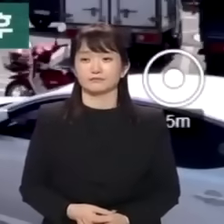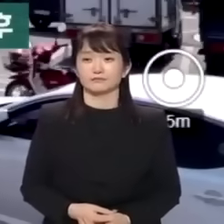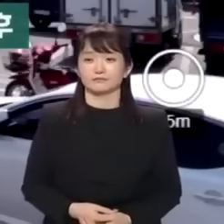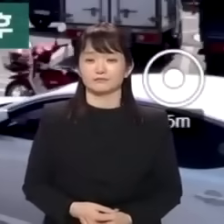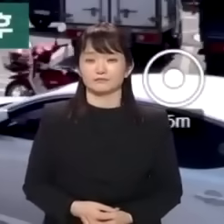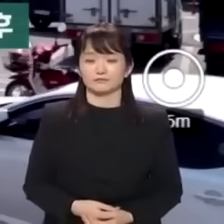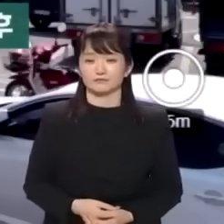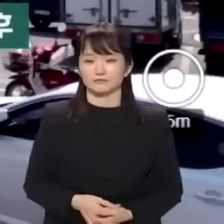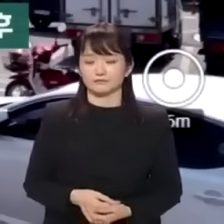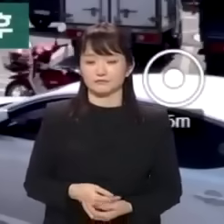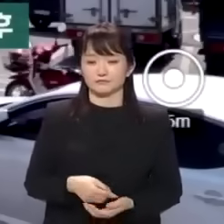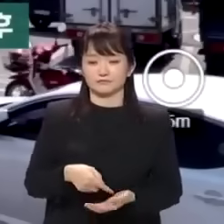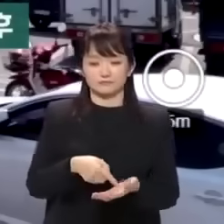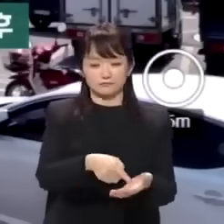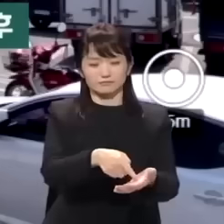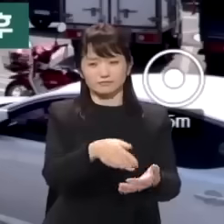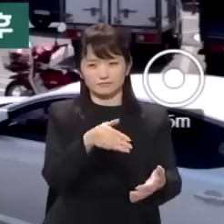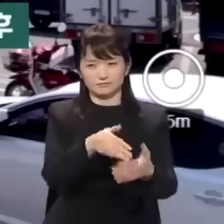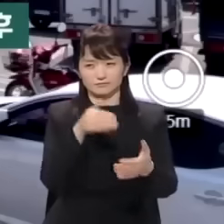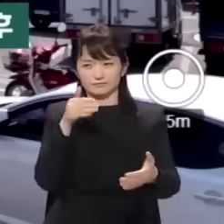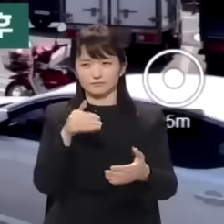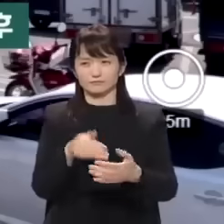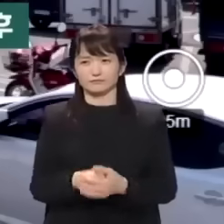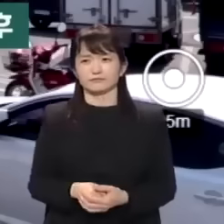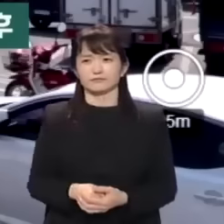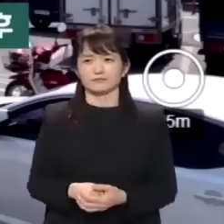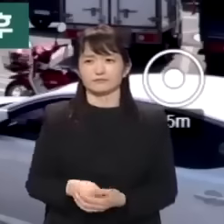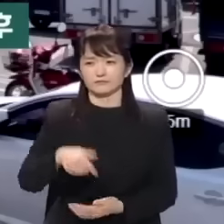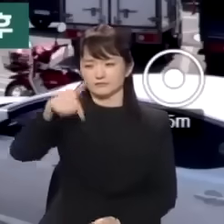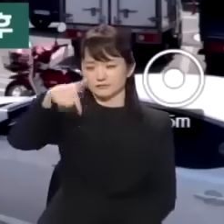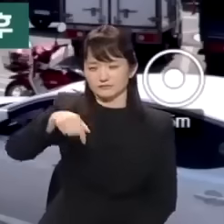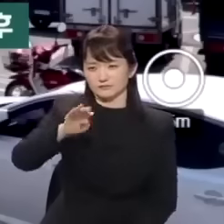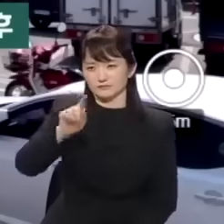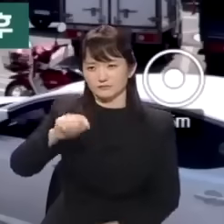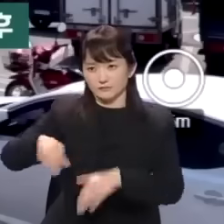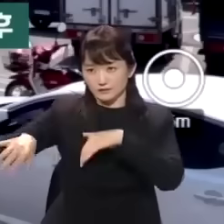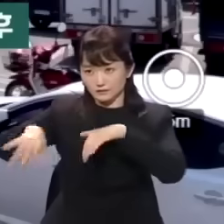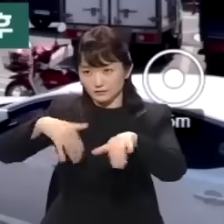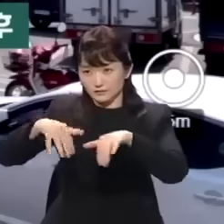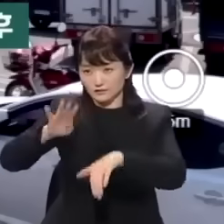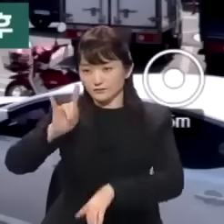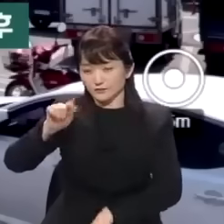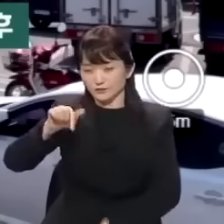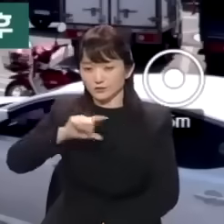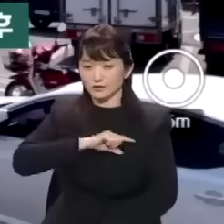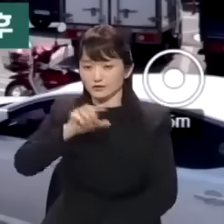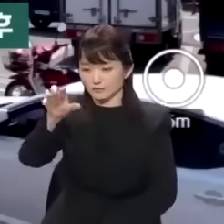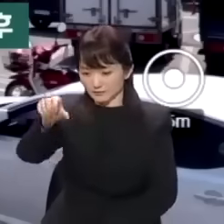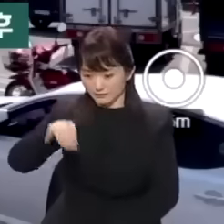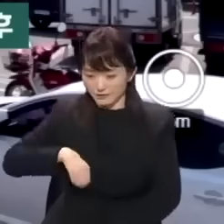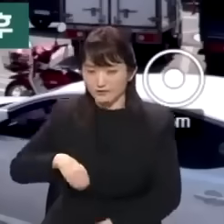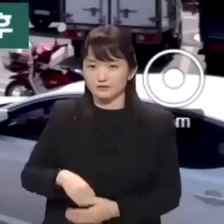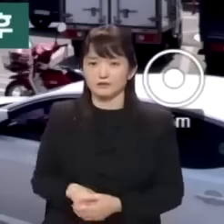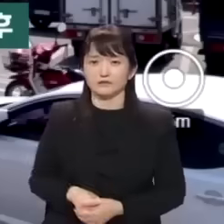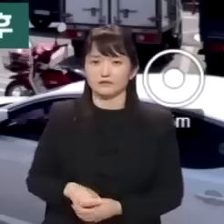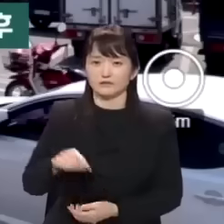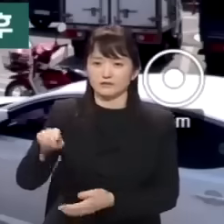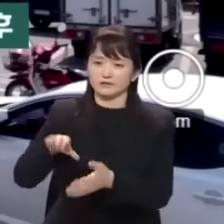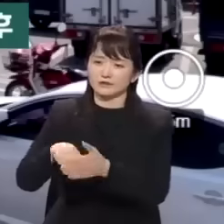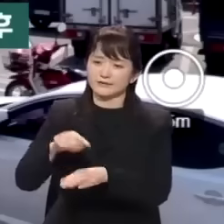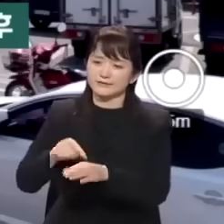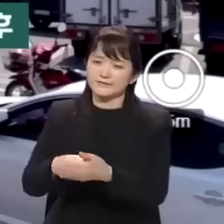해서 어 군과 협의에서 국박 거리에서 백종은 이라는 이름을 빼게 된 거죠 근데 그때 당시에도이 백종은 씨가 상당히 마음을 많이